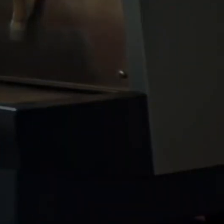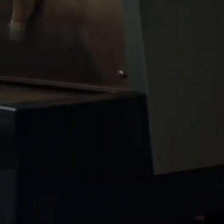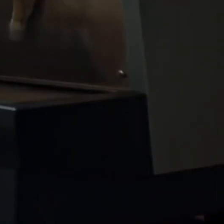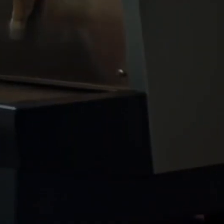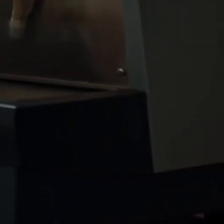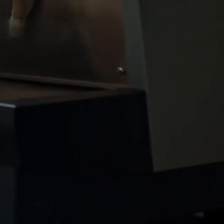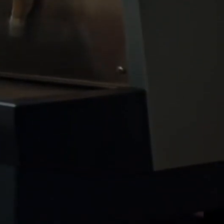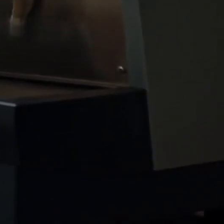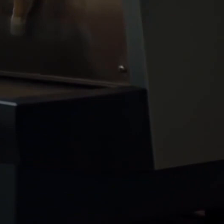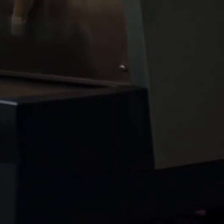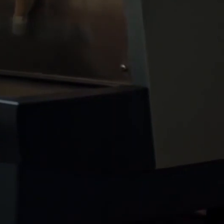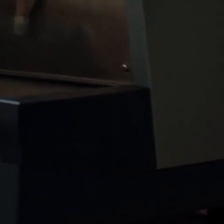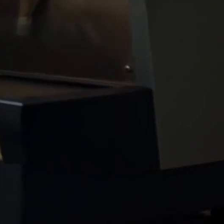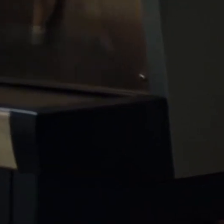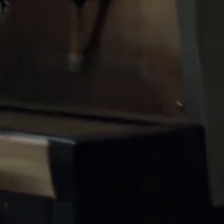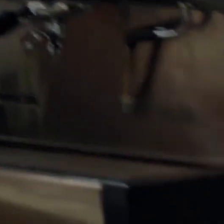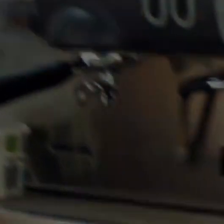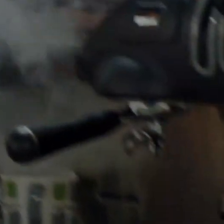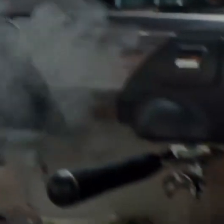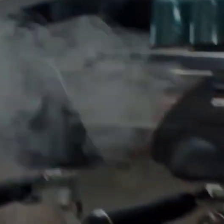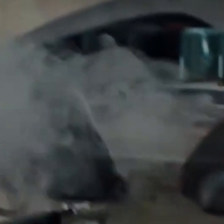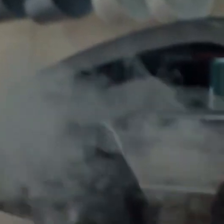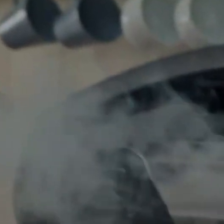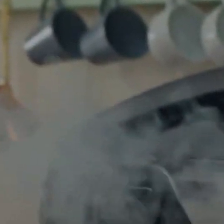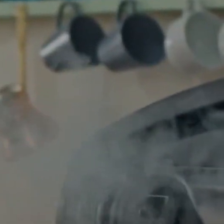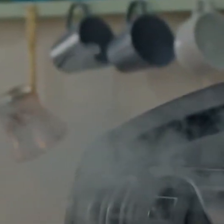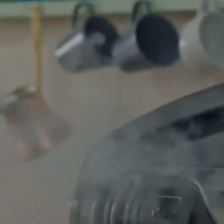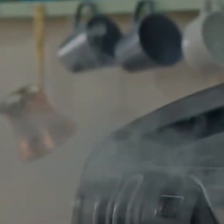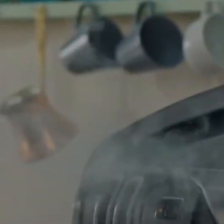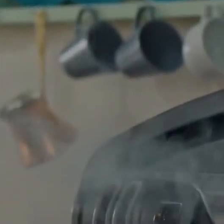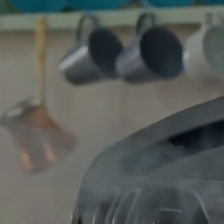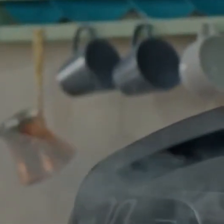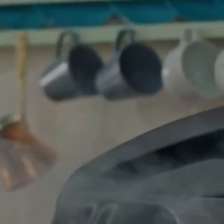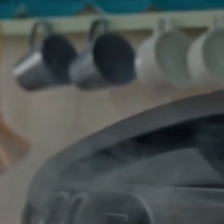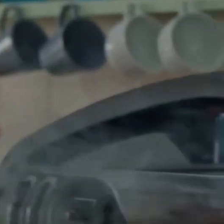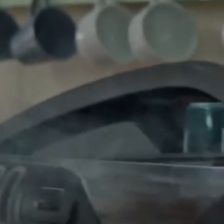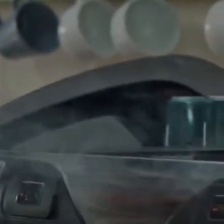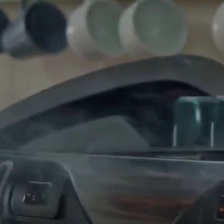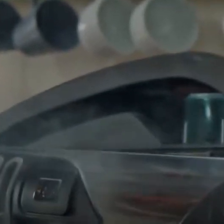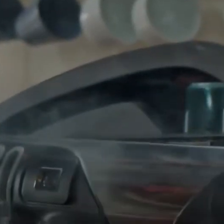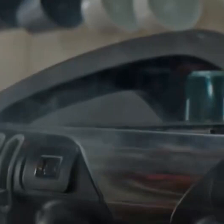Nalan mutfakta endüstriyel kahve makinesinin başında. Ay. Buharla birlikte fincana dökülen kahveyi alıp baktı.